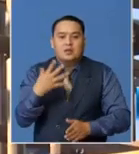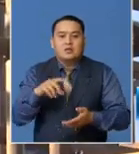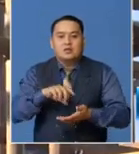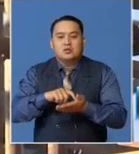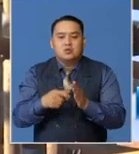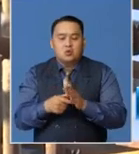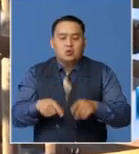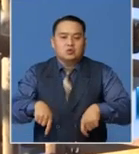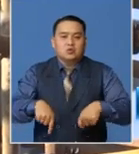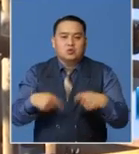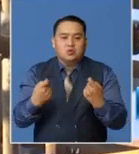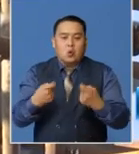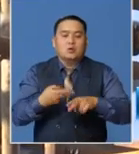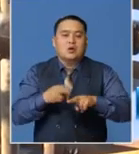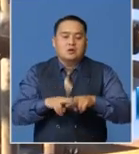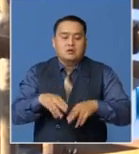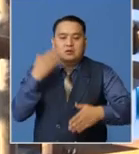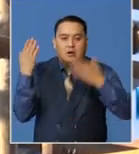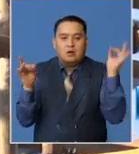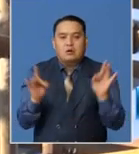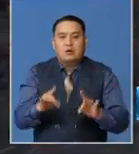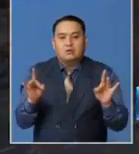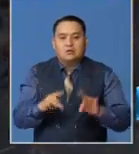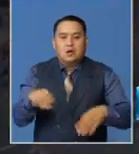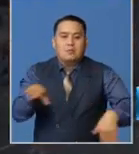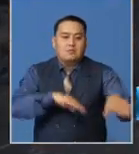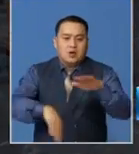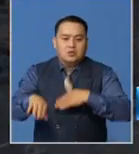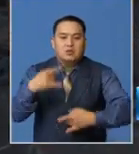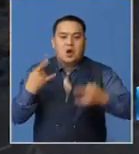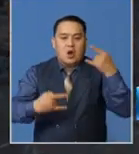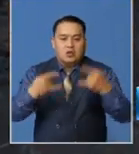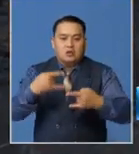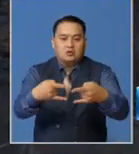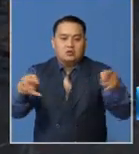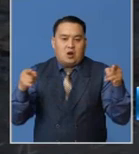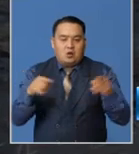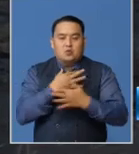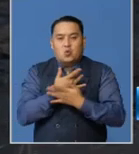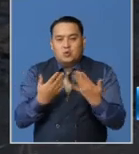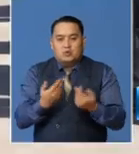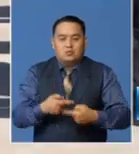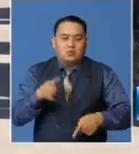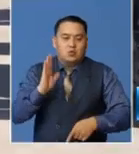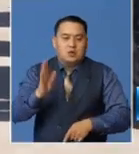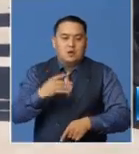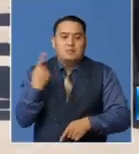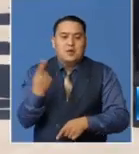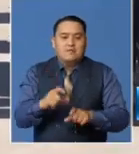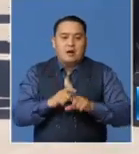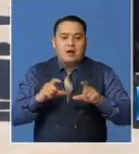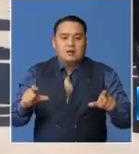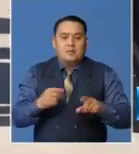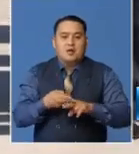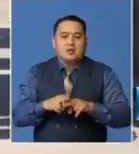с люк с номерами ресторан развлекательный комплекс бассейн кинотеатр оздоровительный центр и многое другое на первом этапе строится